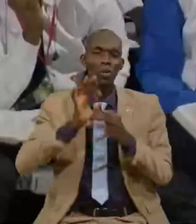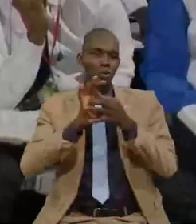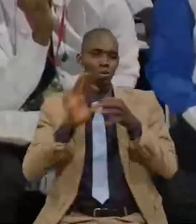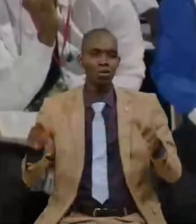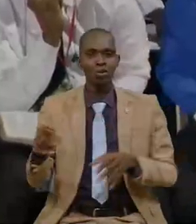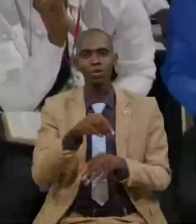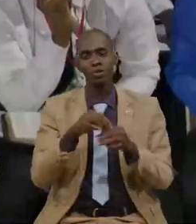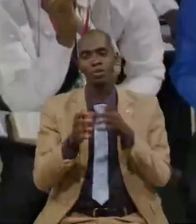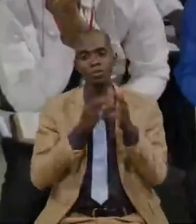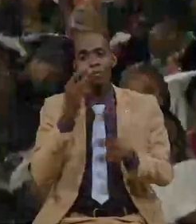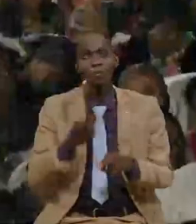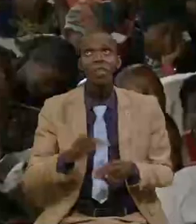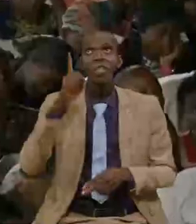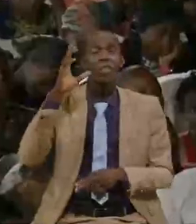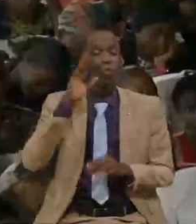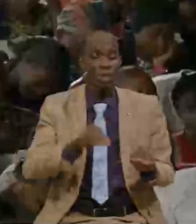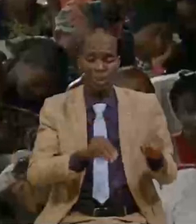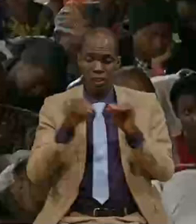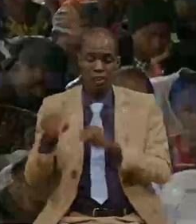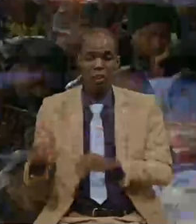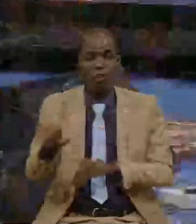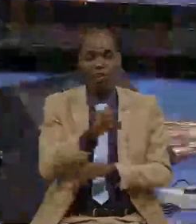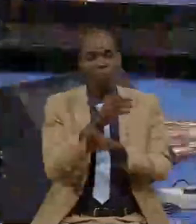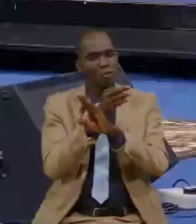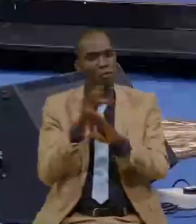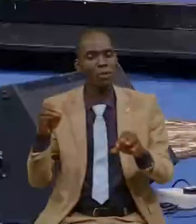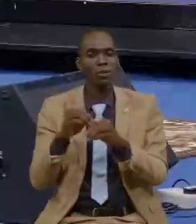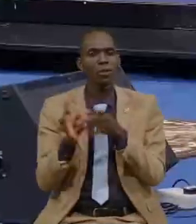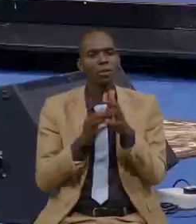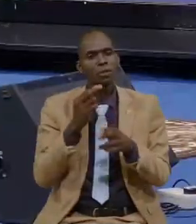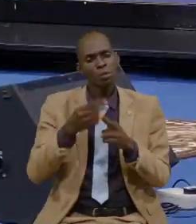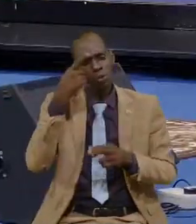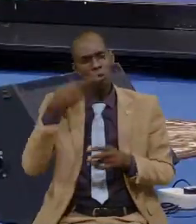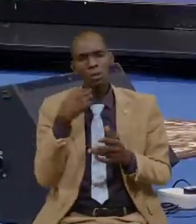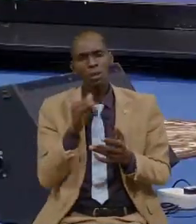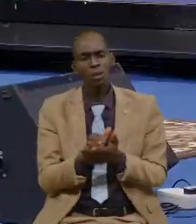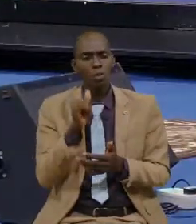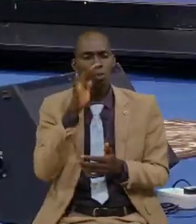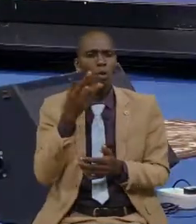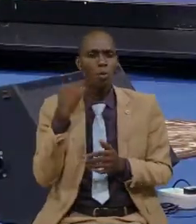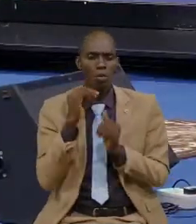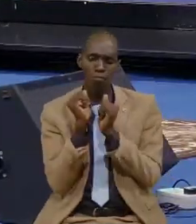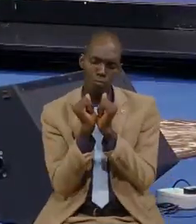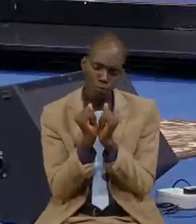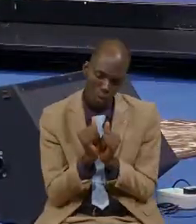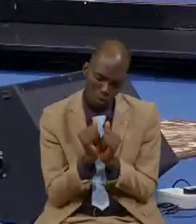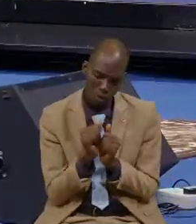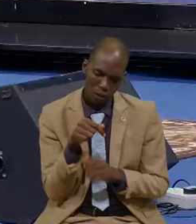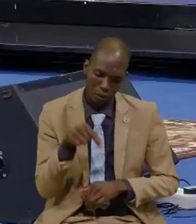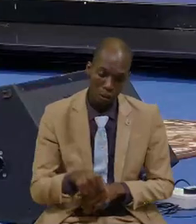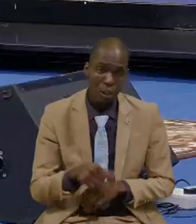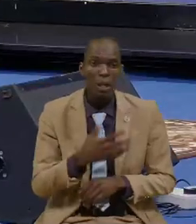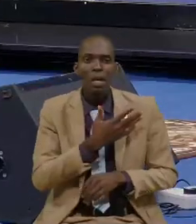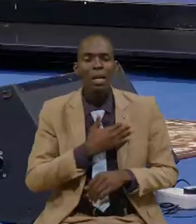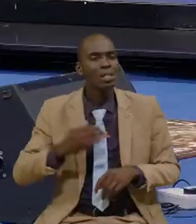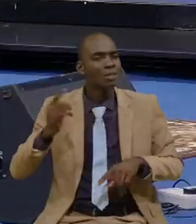délier et il vous affranchira. Parce qu'il a dit qu'elle était courbée et